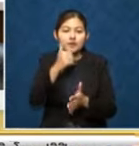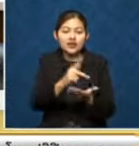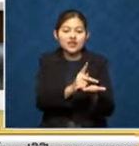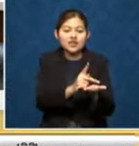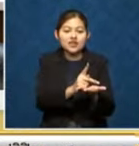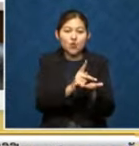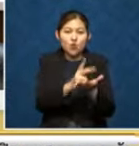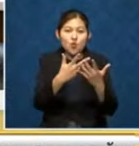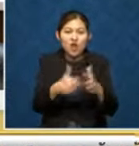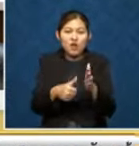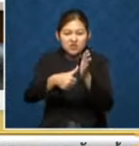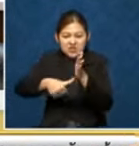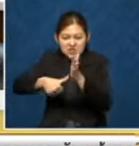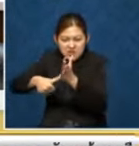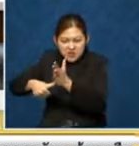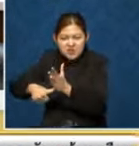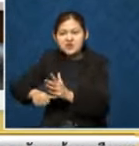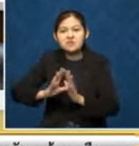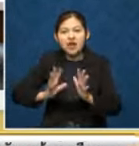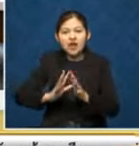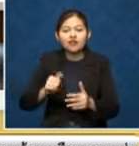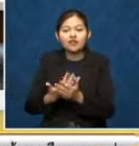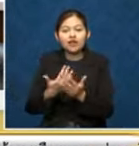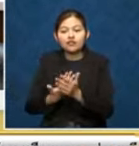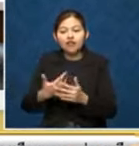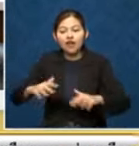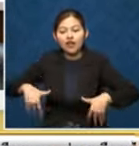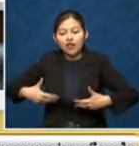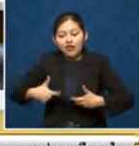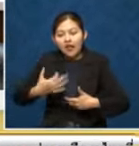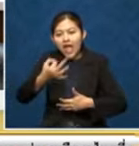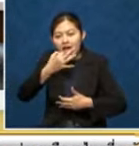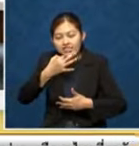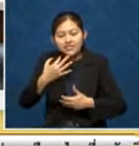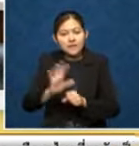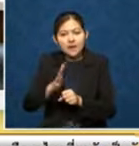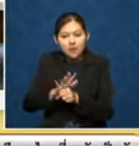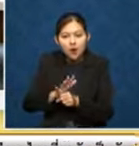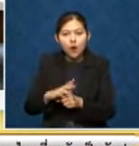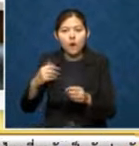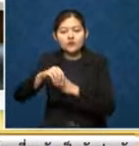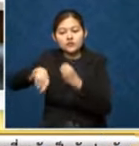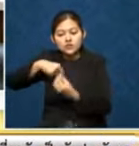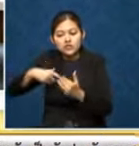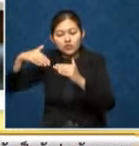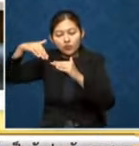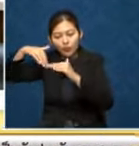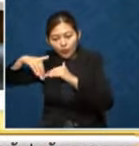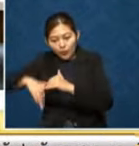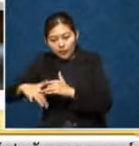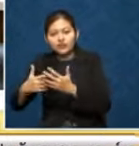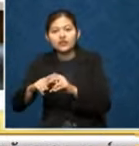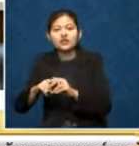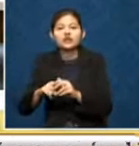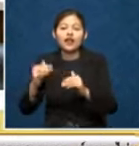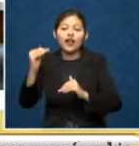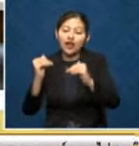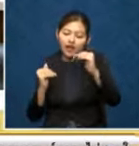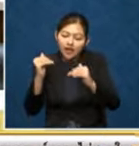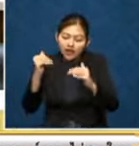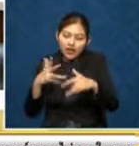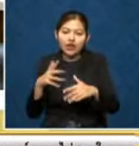อยู่หลายปัจจัยครับไม่ว่าจะเป็นรายได้ไม่เพียงพอกับรายจ่ายปัญหาเศรษฐกิจตกต่ำความเหลื่อมล้ำทางเศรษฐกิจค่า